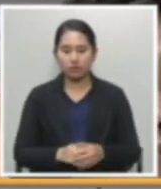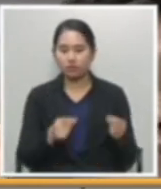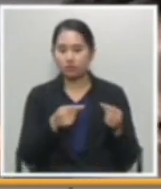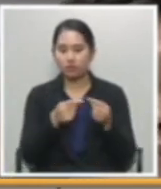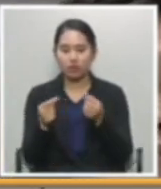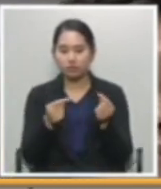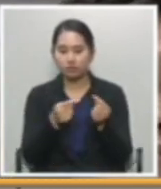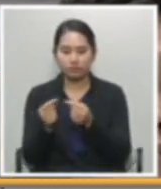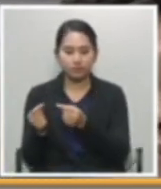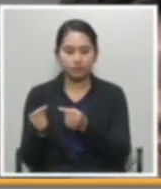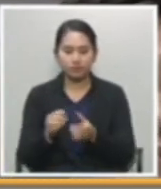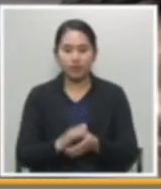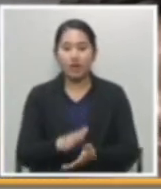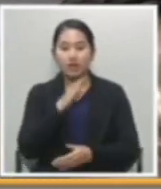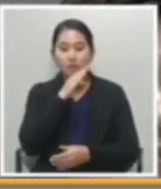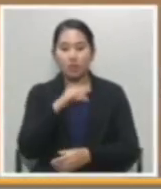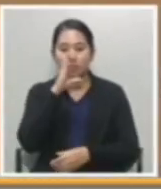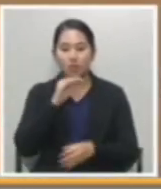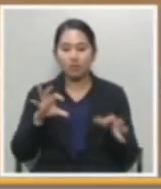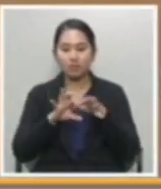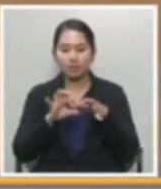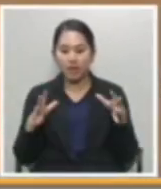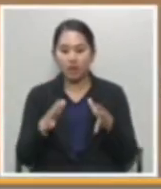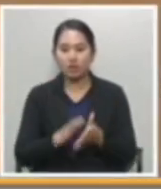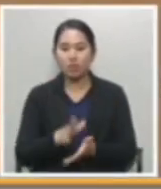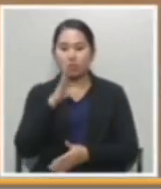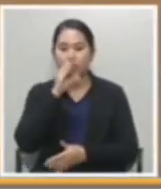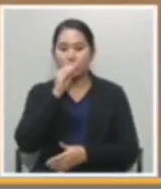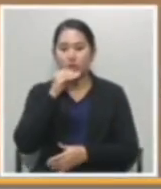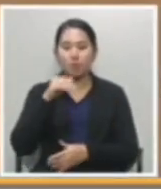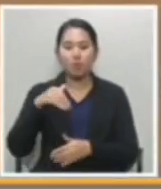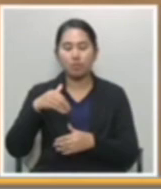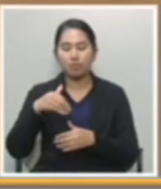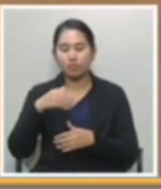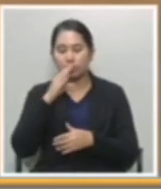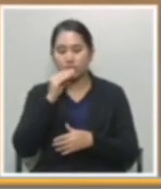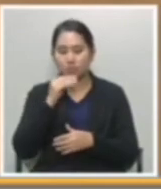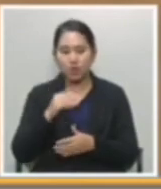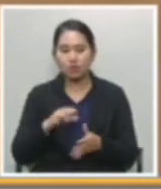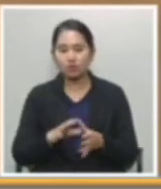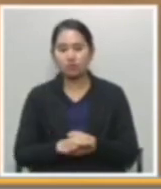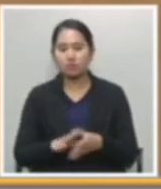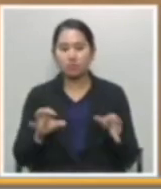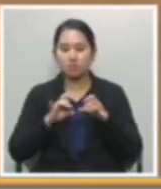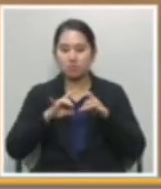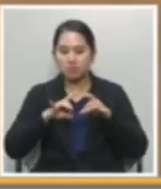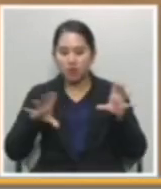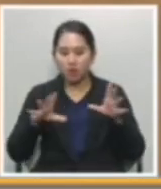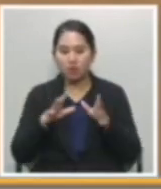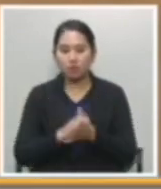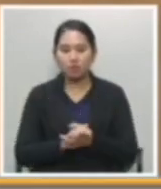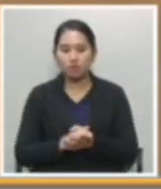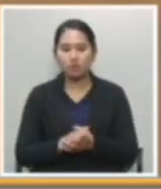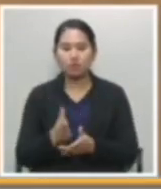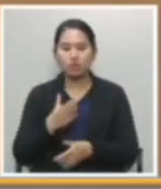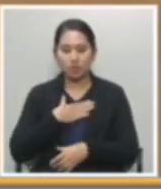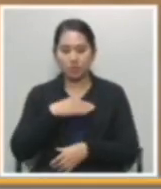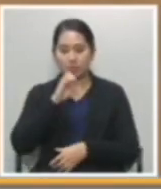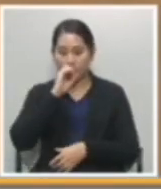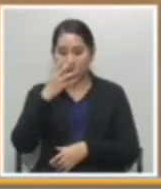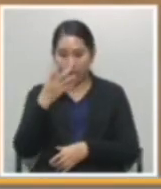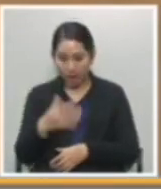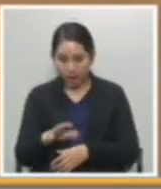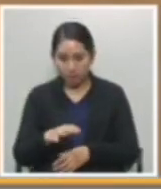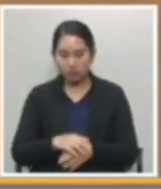ครับถ้าท่านไม่เข้าเนื้อหายังออกนอกเนื้อหาประเด็นงบประมาณอยู่นี ่ผมบอกท่านแล้วตั้งแต่ต้นผมไ